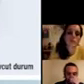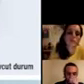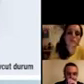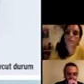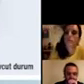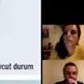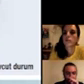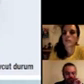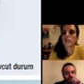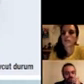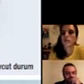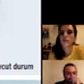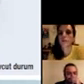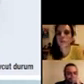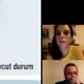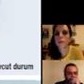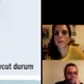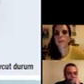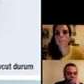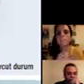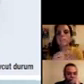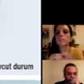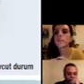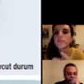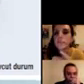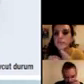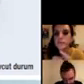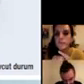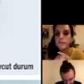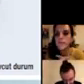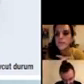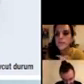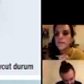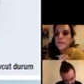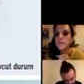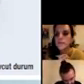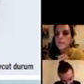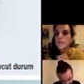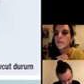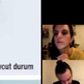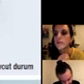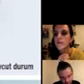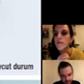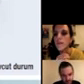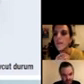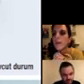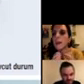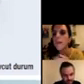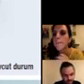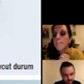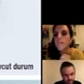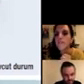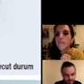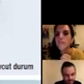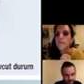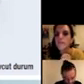örgütlemek istediğimiz ancak yapamadığımız tam da aslında burayı az önce Hayrettin'in verdiği Zümrüt Evler örneğindeki gibi mekana aidiyet